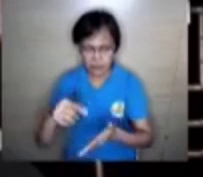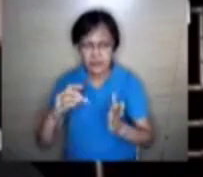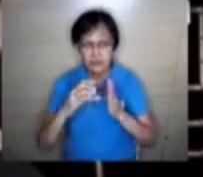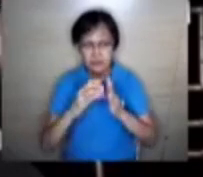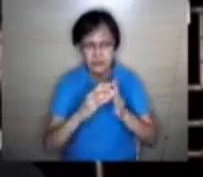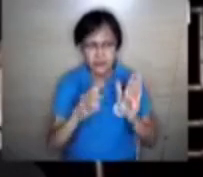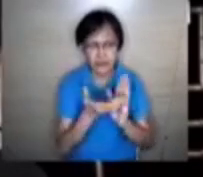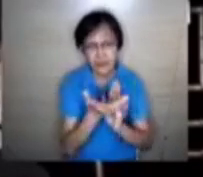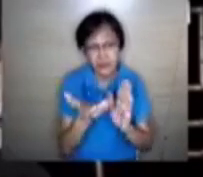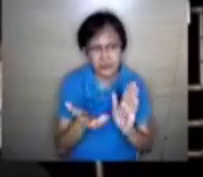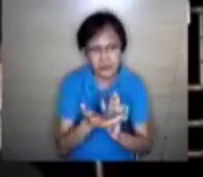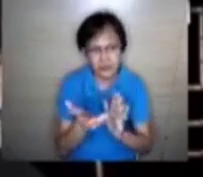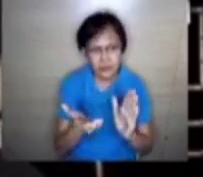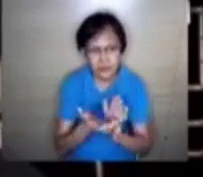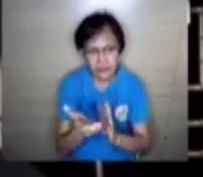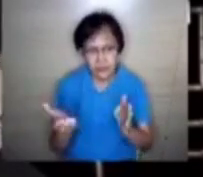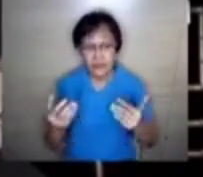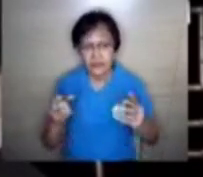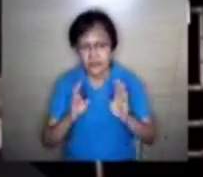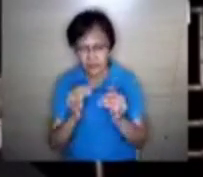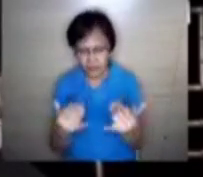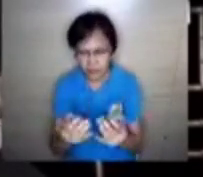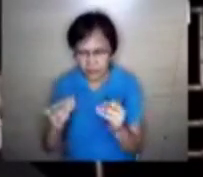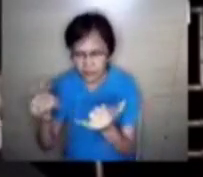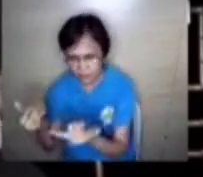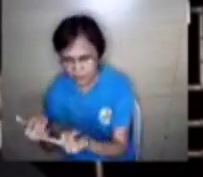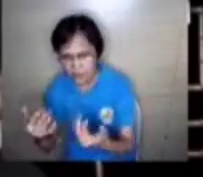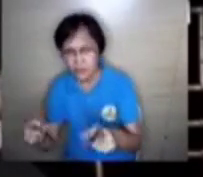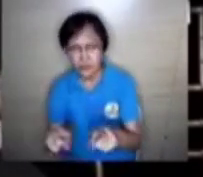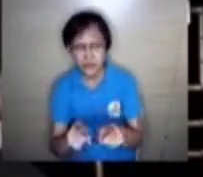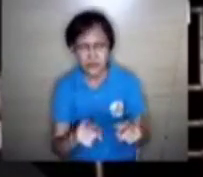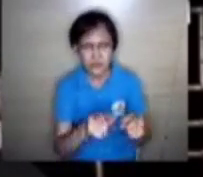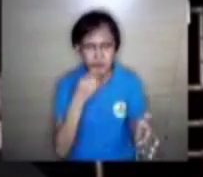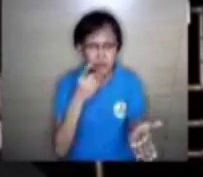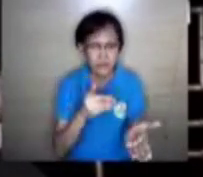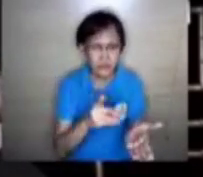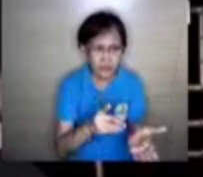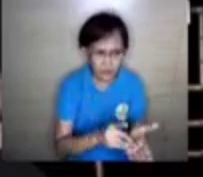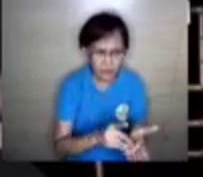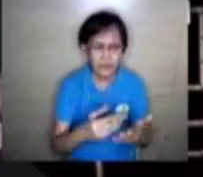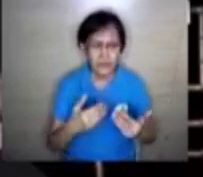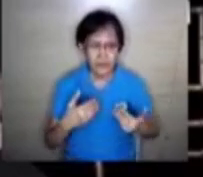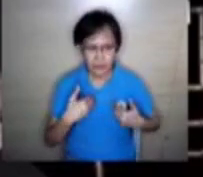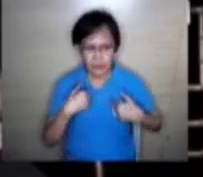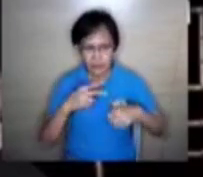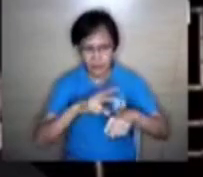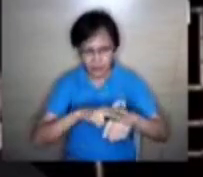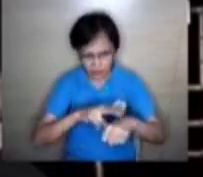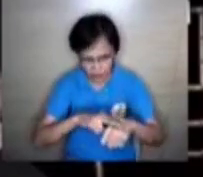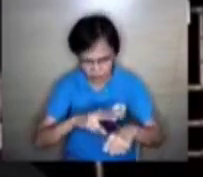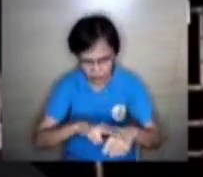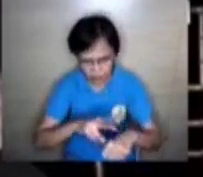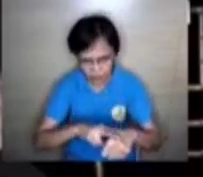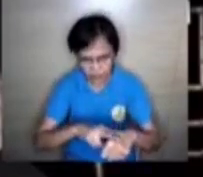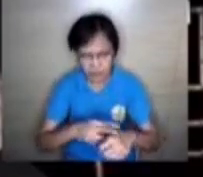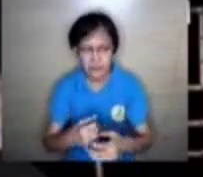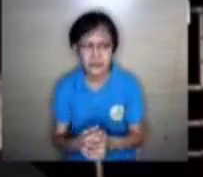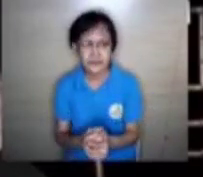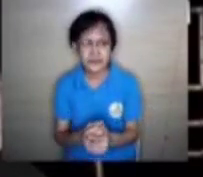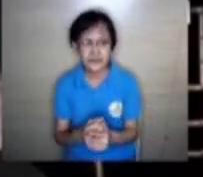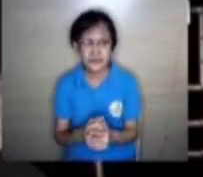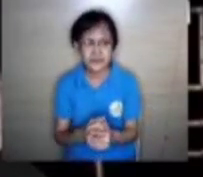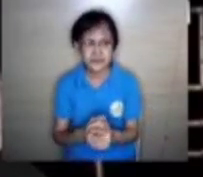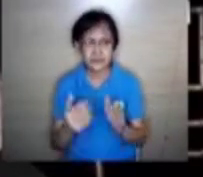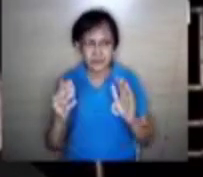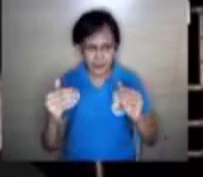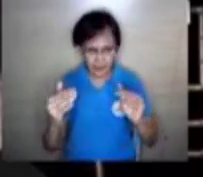Yun din po ang pangunahing dahilan. Marami sa mga dokumento na pre-2019 ay hindi natin mahanap. Sinasama ko